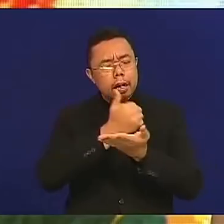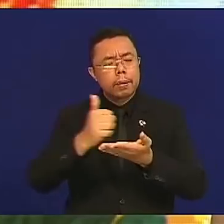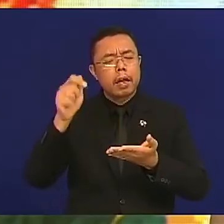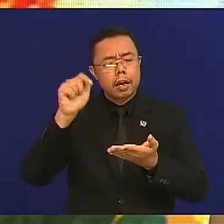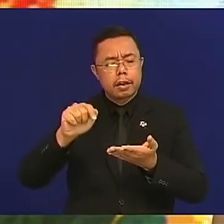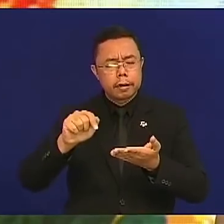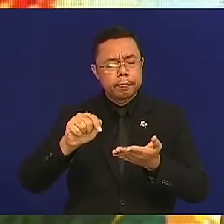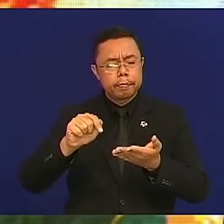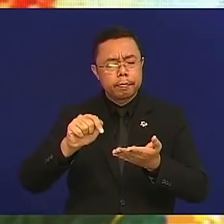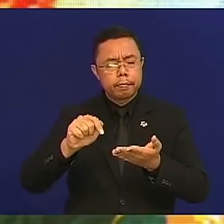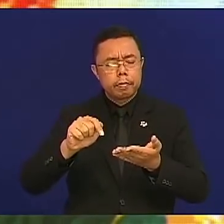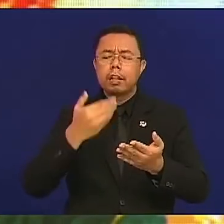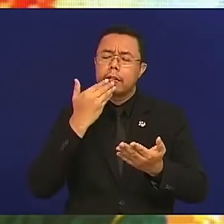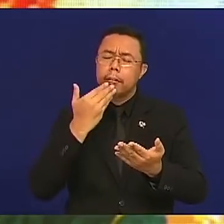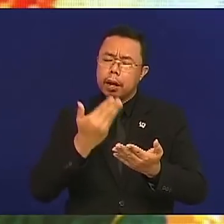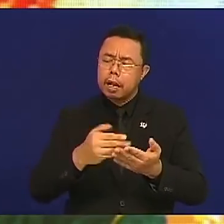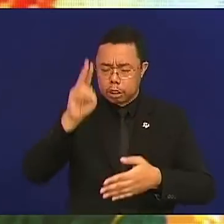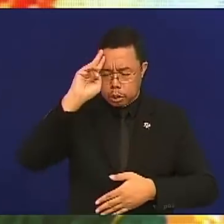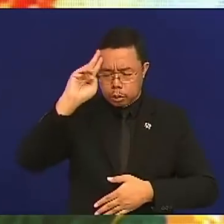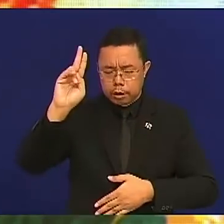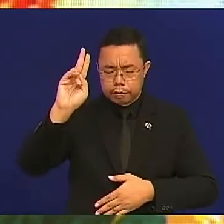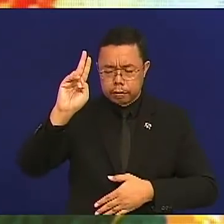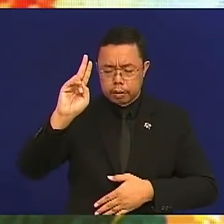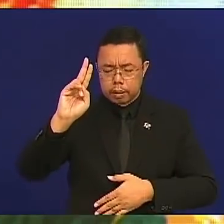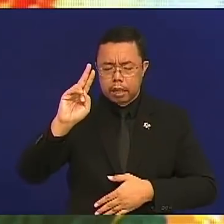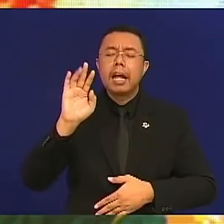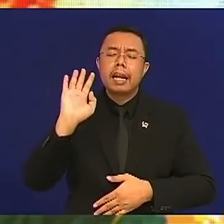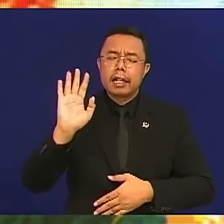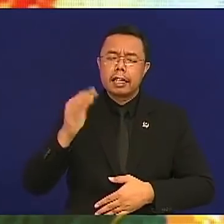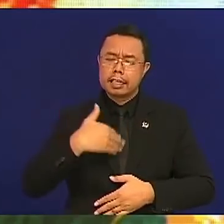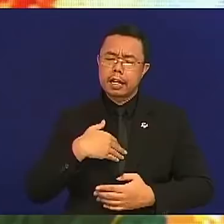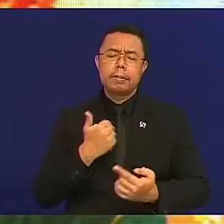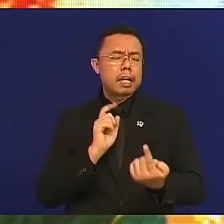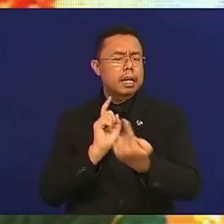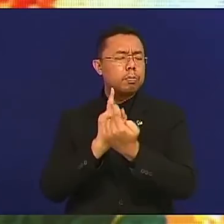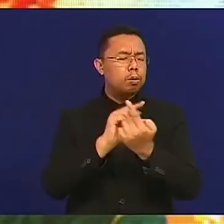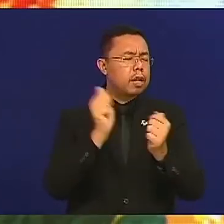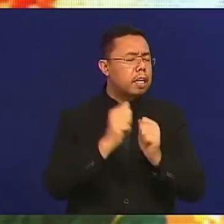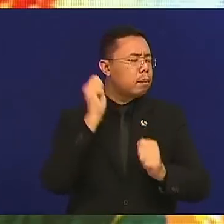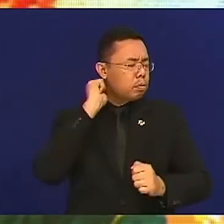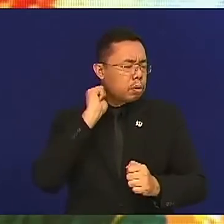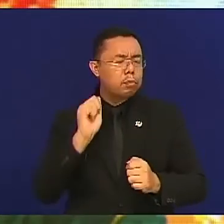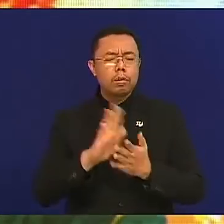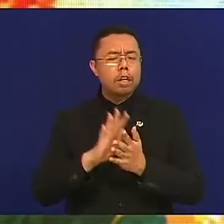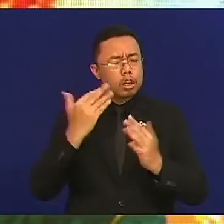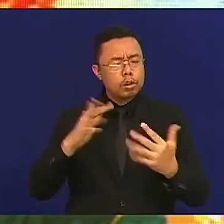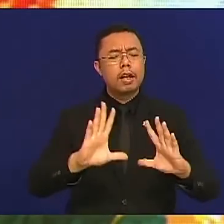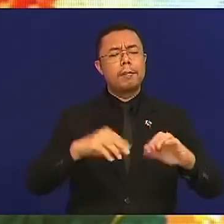ini. Terima kasih Tuhan. Suatu hari saya akan bertemu dengan ibu-ibu yang